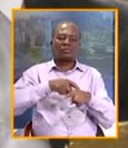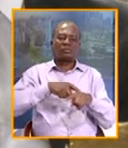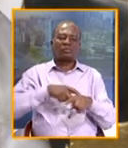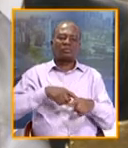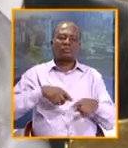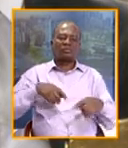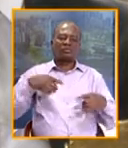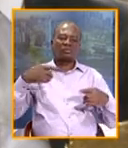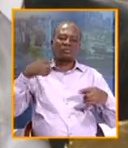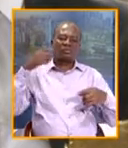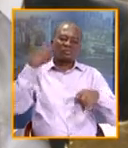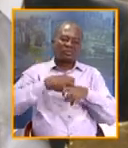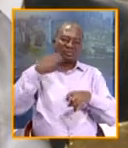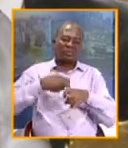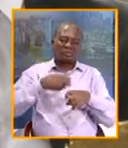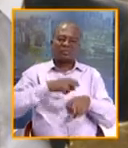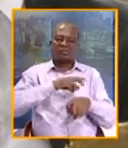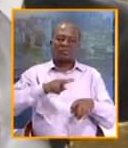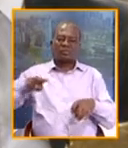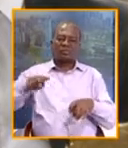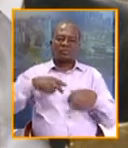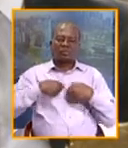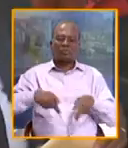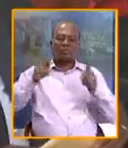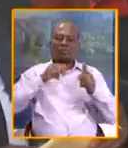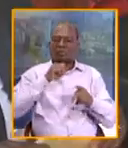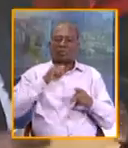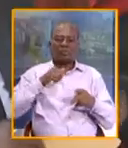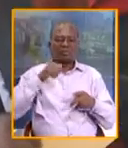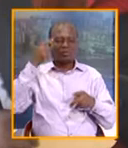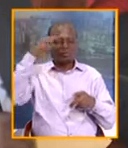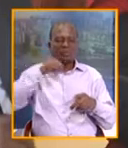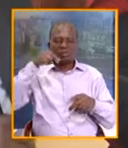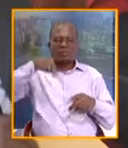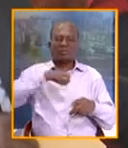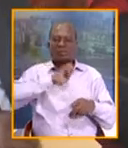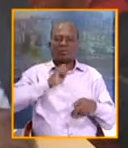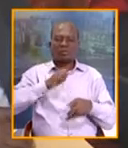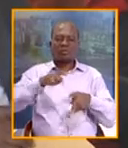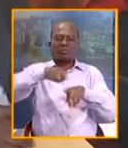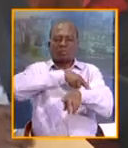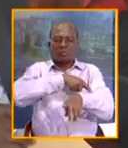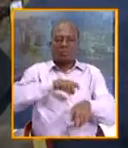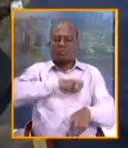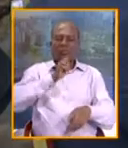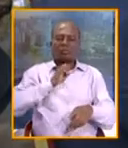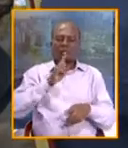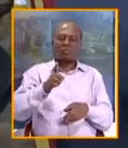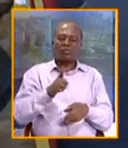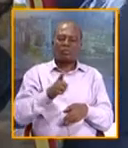l'heptathlon surtout de vous dire toute ma gratitude je suis